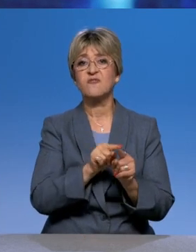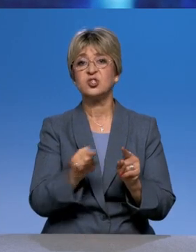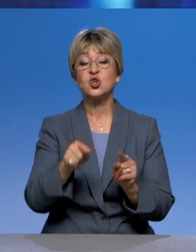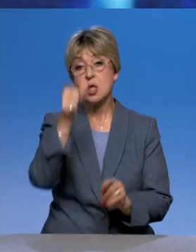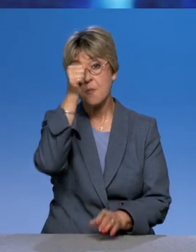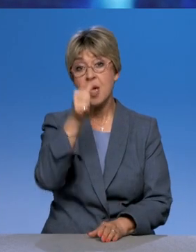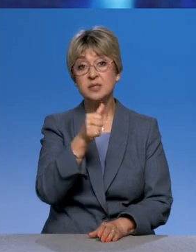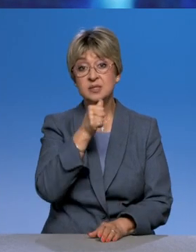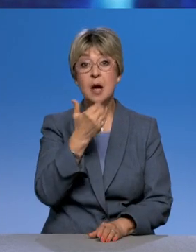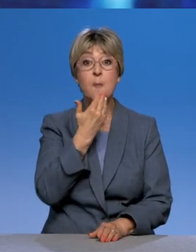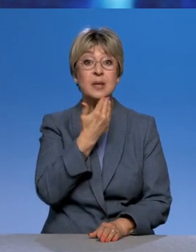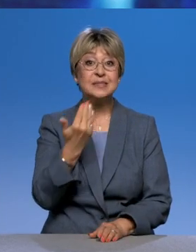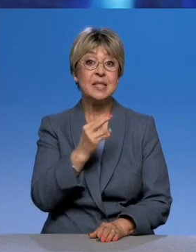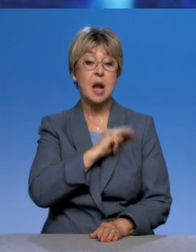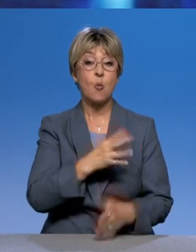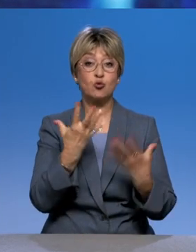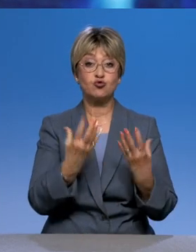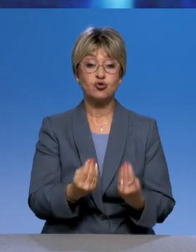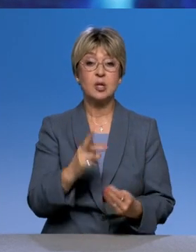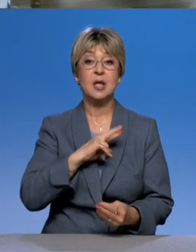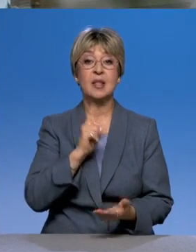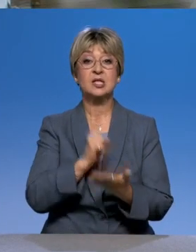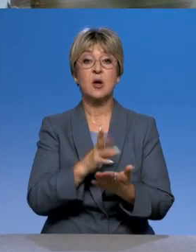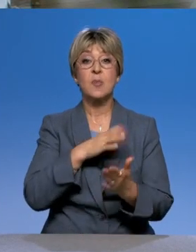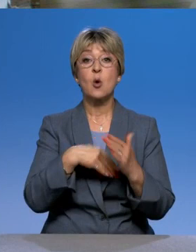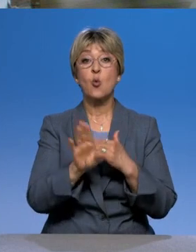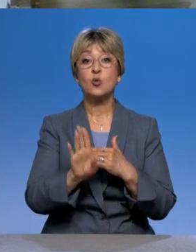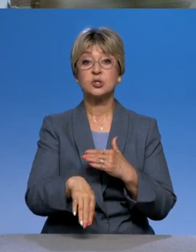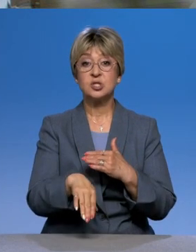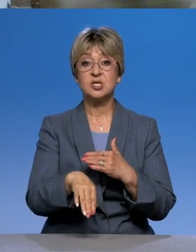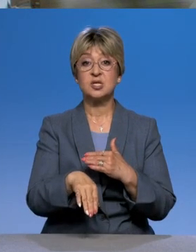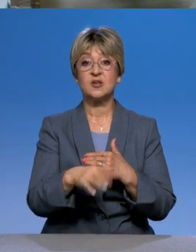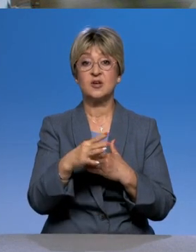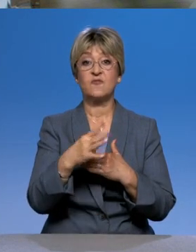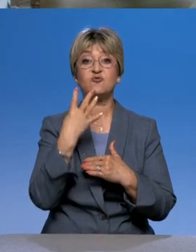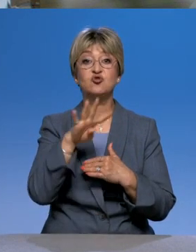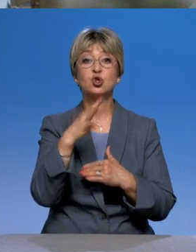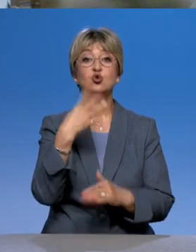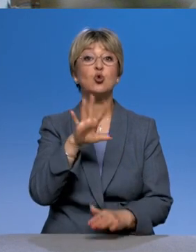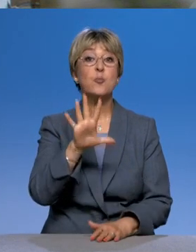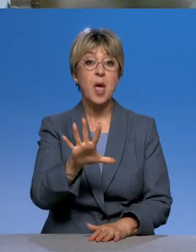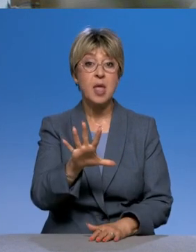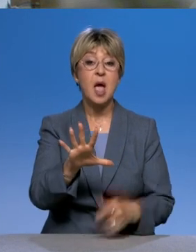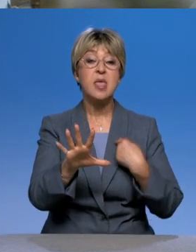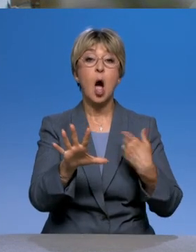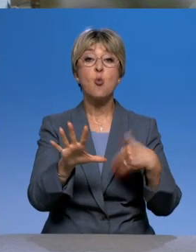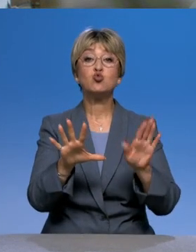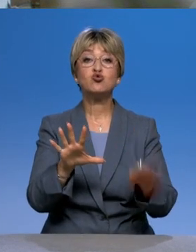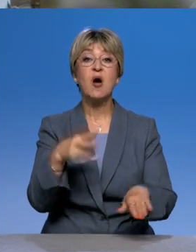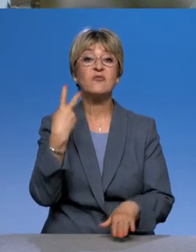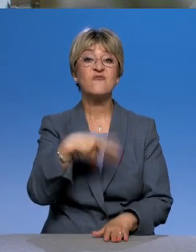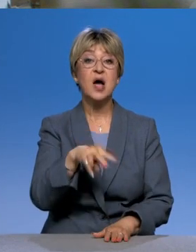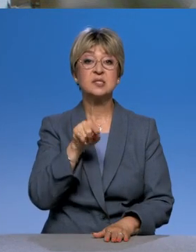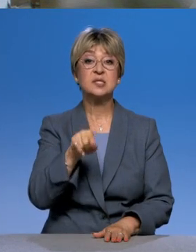В последний рабочий день я должна была уйти с работы в 16:45. Вместо этого я ушла в 20:00. В